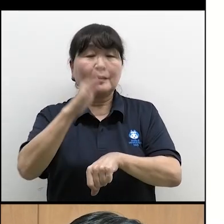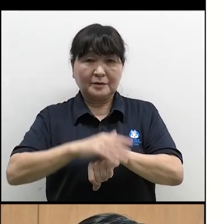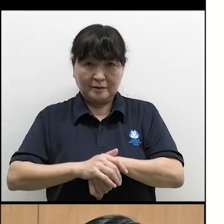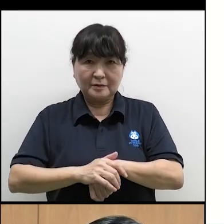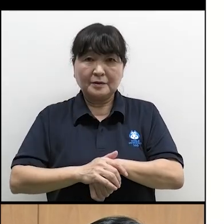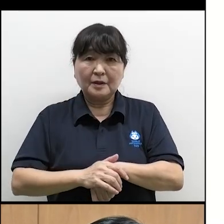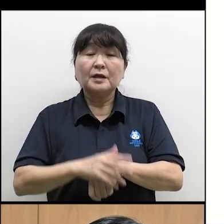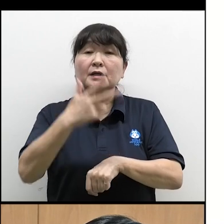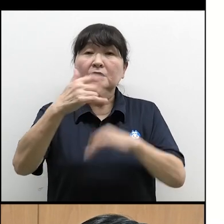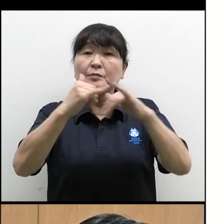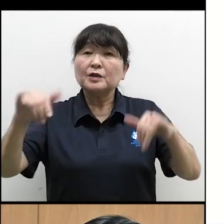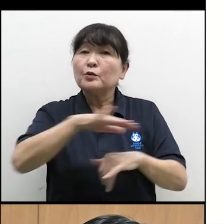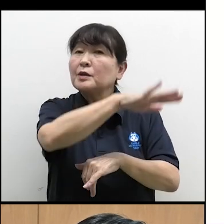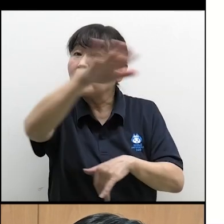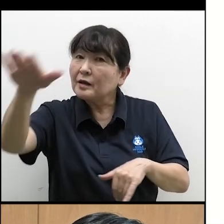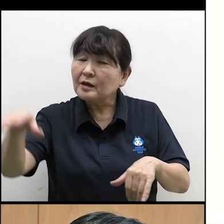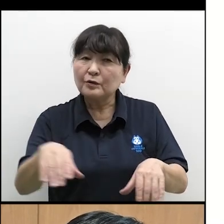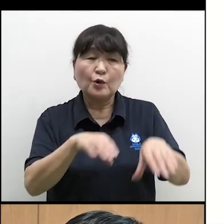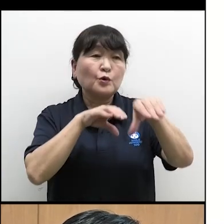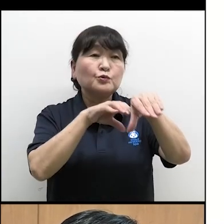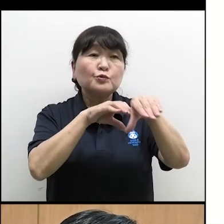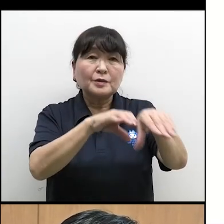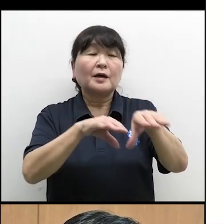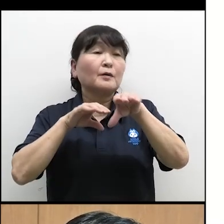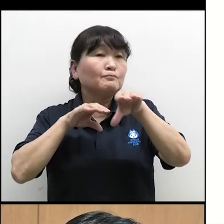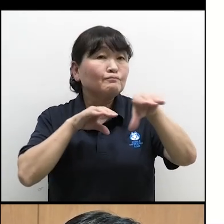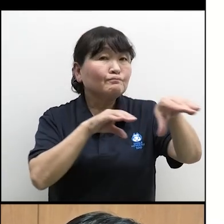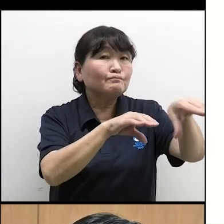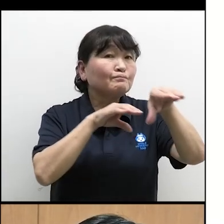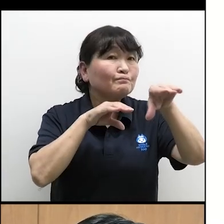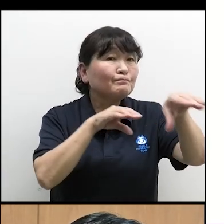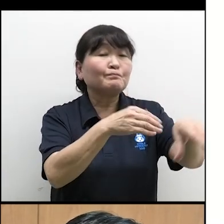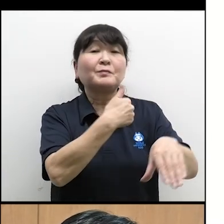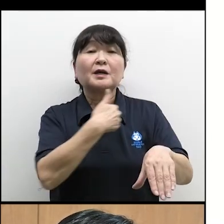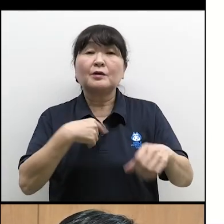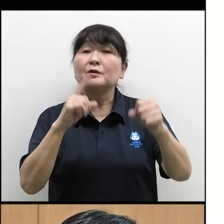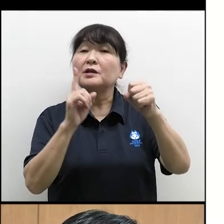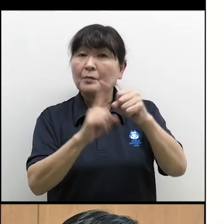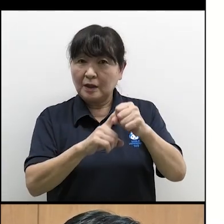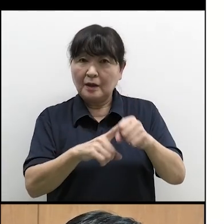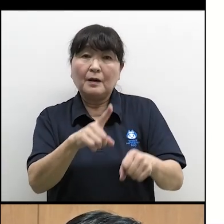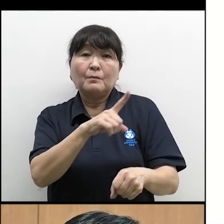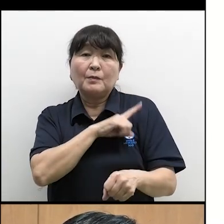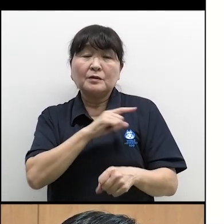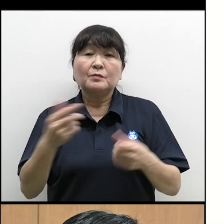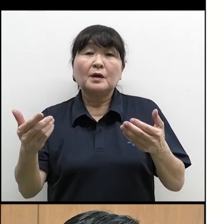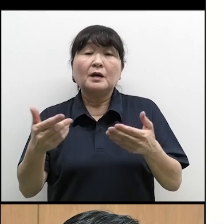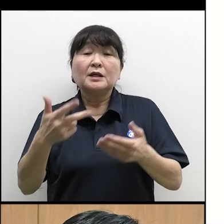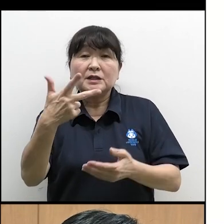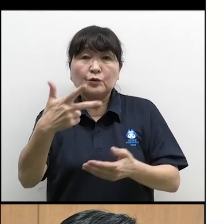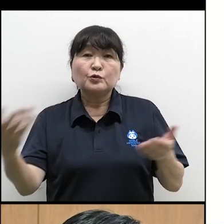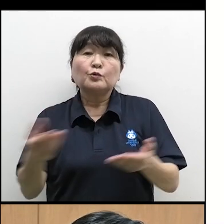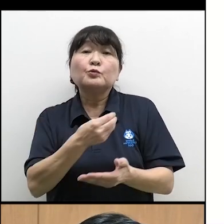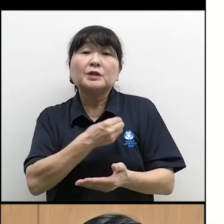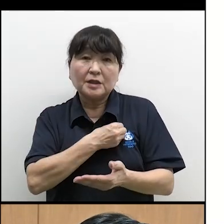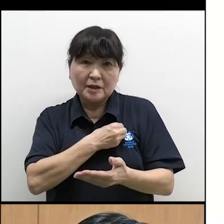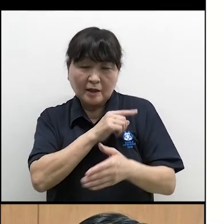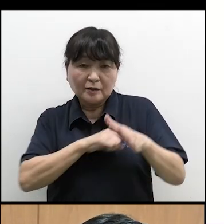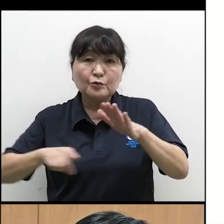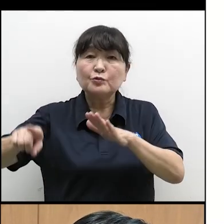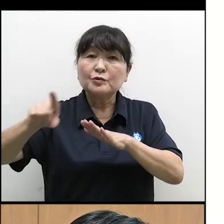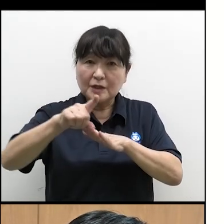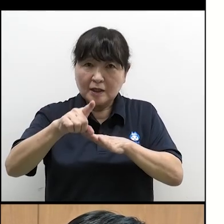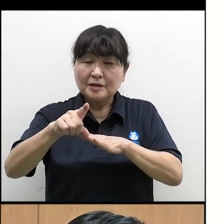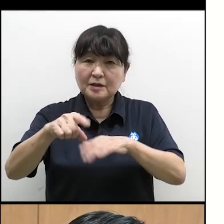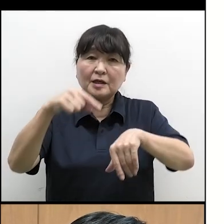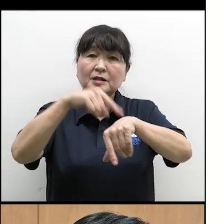の渋滞緩和のためにまず市役所職員が率先して取り組むことができるように呼びかけを強めるものでございます